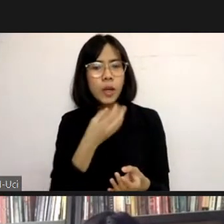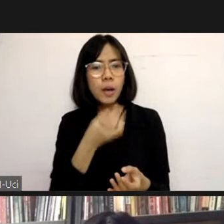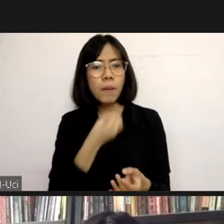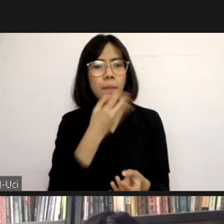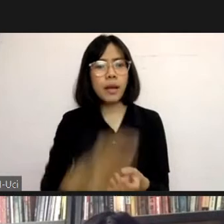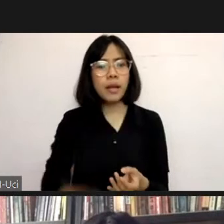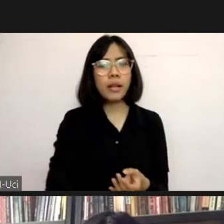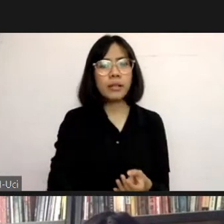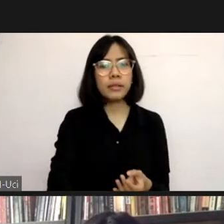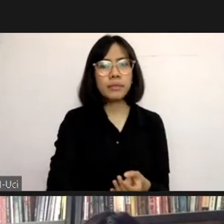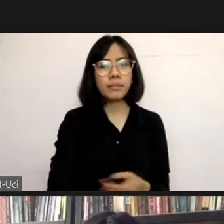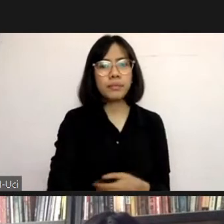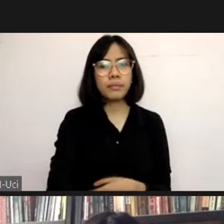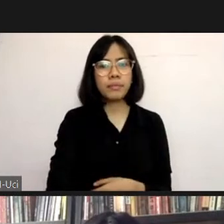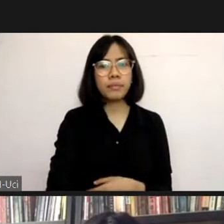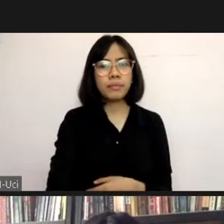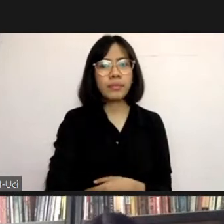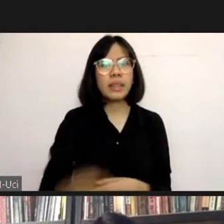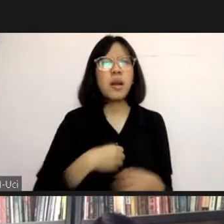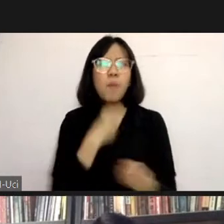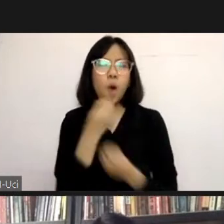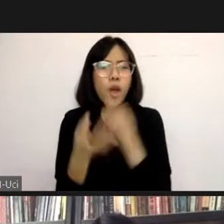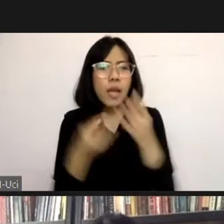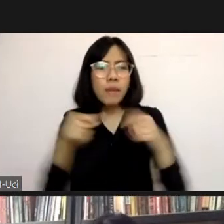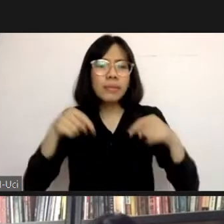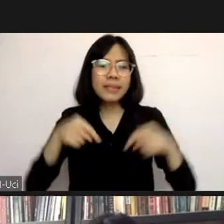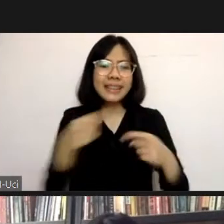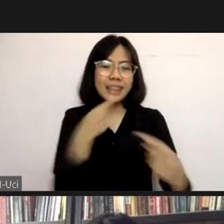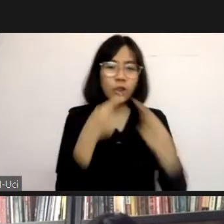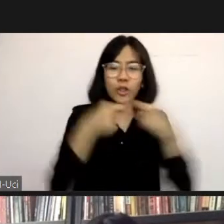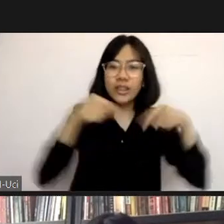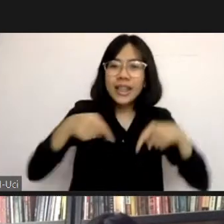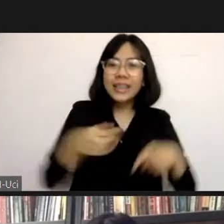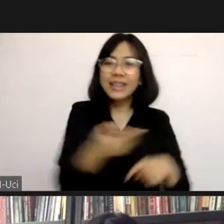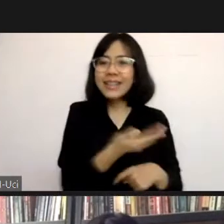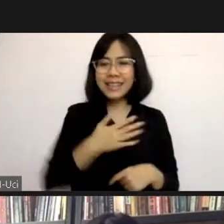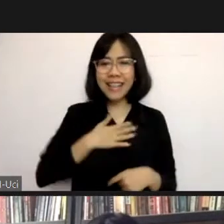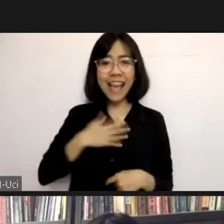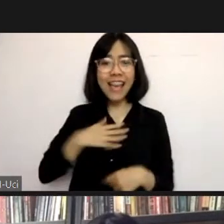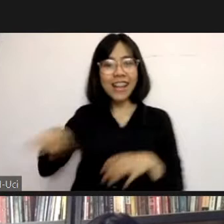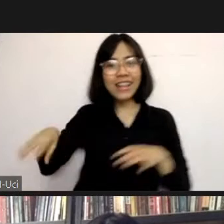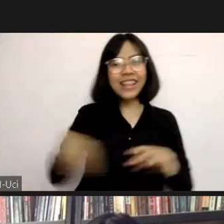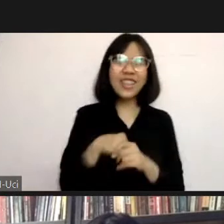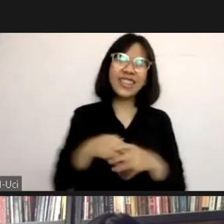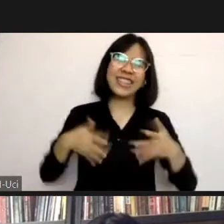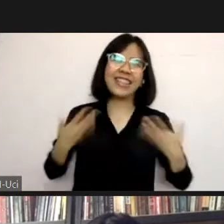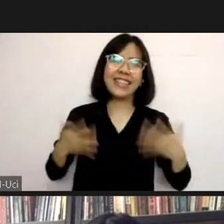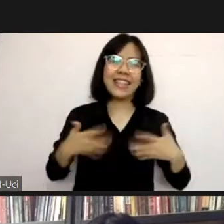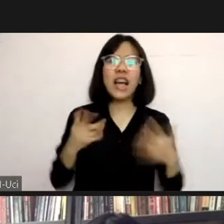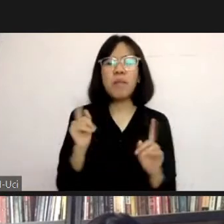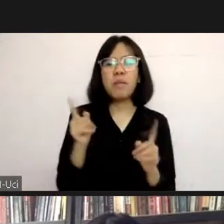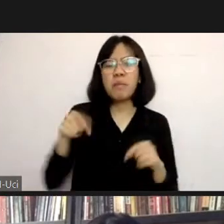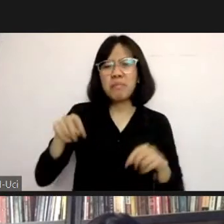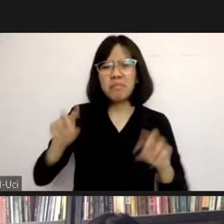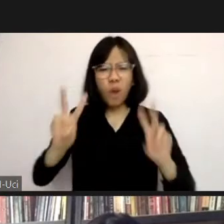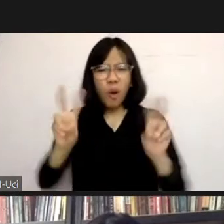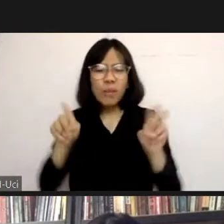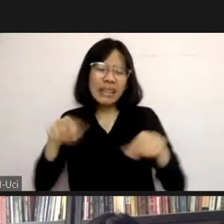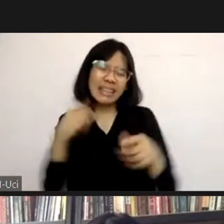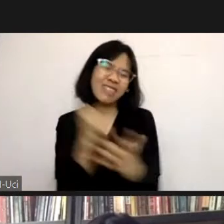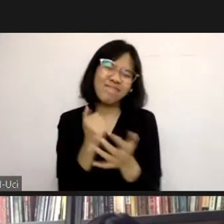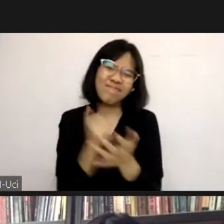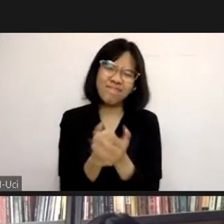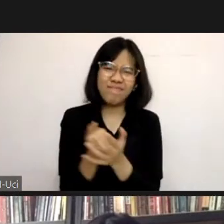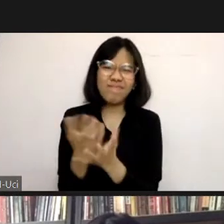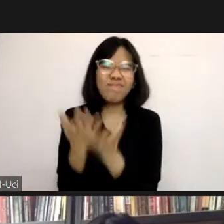kegembiraan saya bahwa saya dilibatkan dalam diskusi ini, meskipun sebetulnya topik ini topik yang cukup berat ya untuk